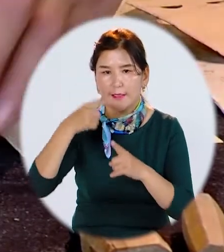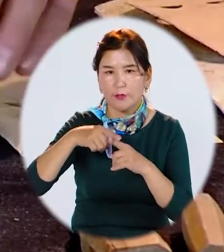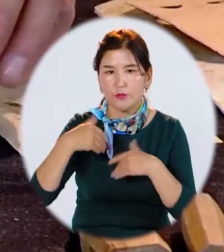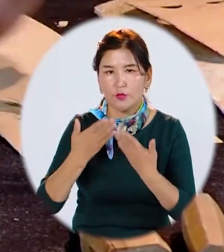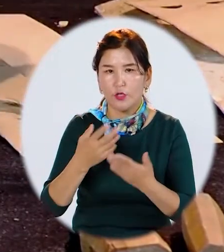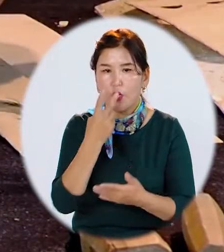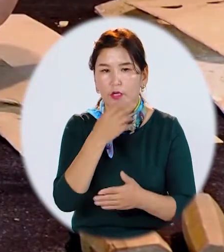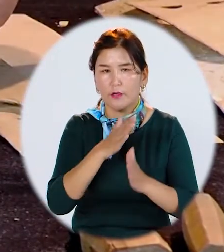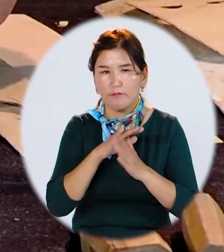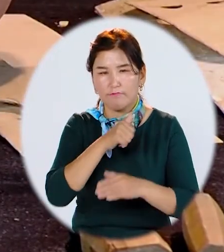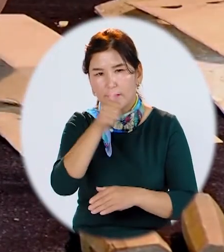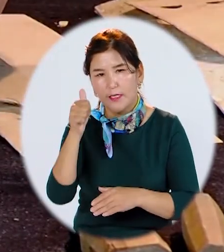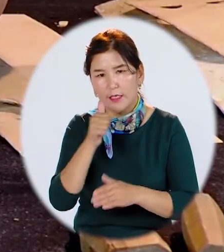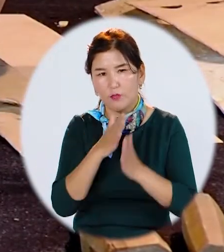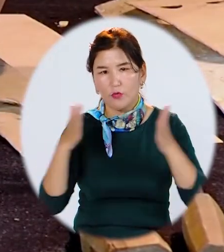маань 23.5